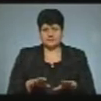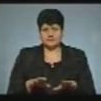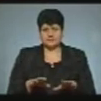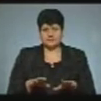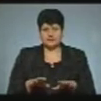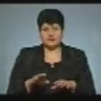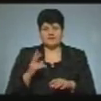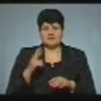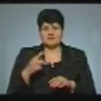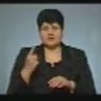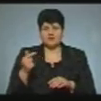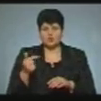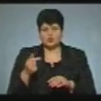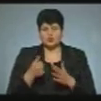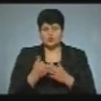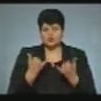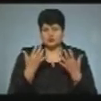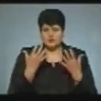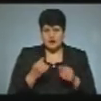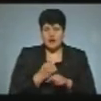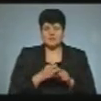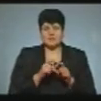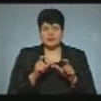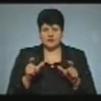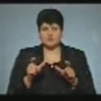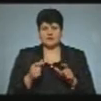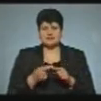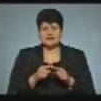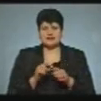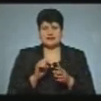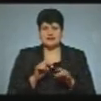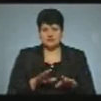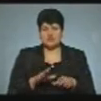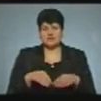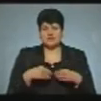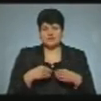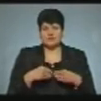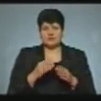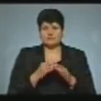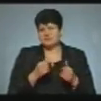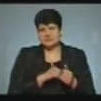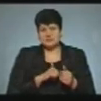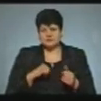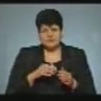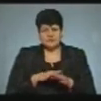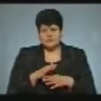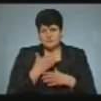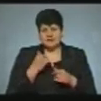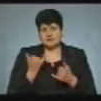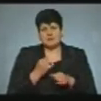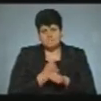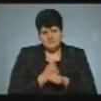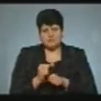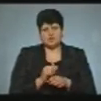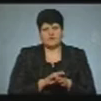Від 21 грудня по сьогоднішній день аптекою вказане рішення в добровільному порядку не виконано. Зараз відбуватиметься примусове